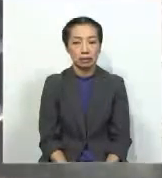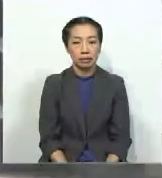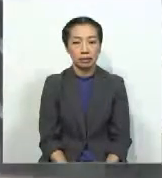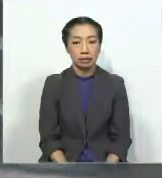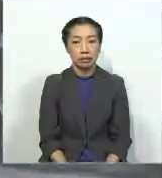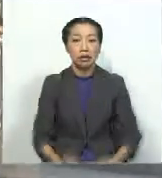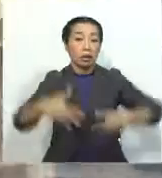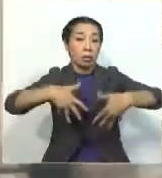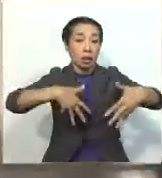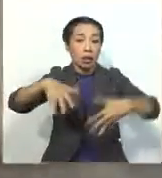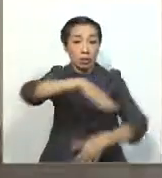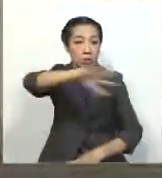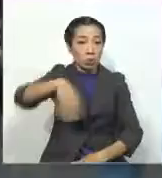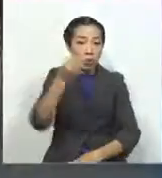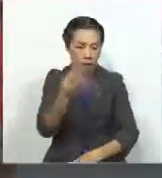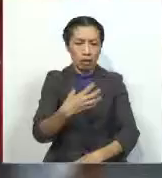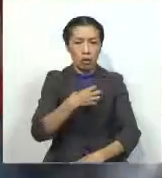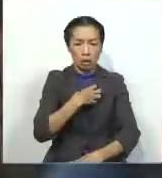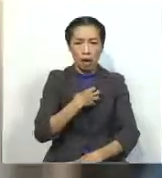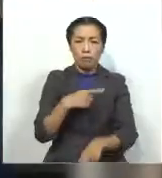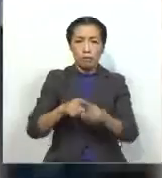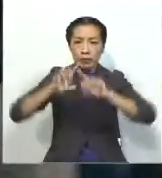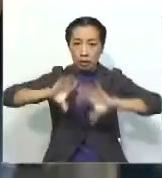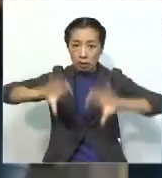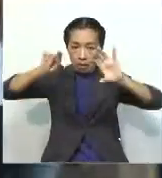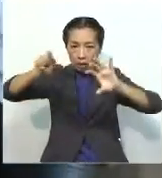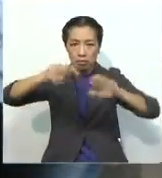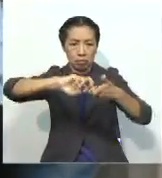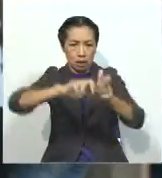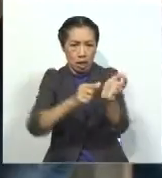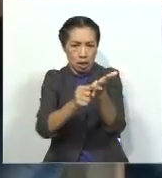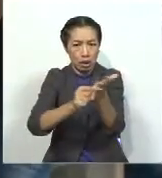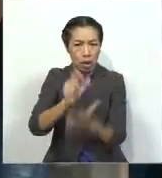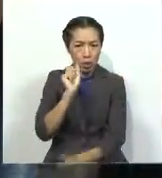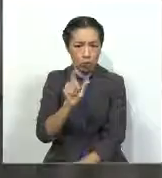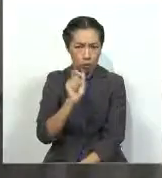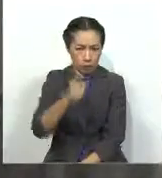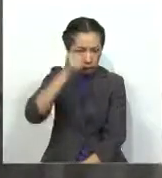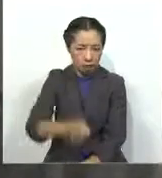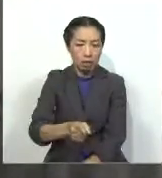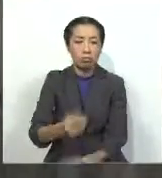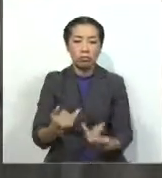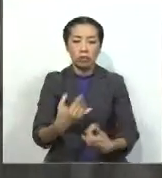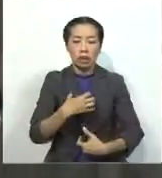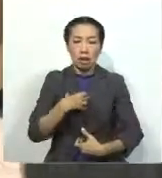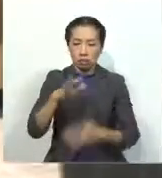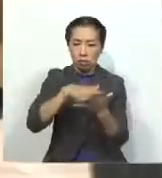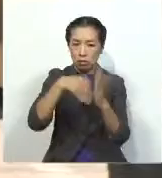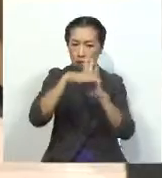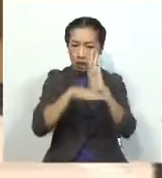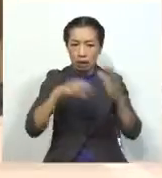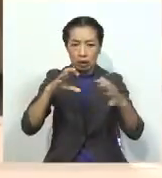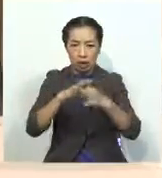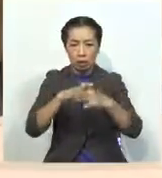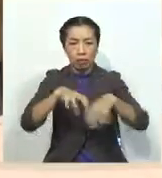ขณะที่ประชาชนส่วนใหญ่นะครับก็ต้องการให้ภาครัฐเร่งแก้ปัญหาอย่างจริงจังครับโดยกำหนดมาตรการ